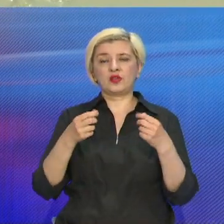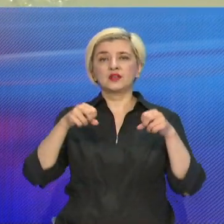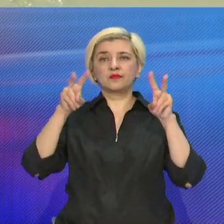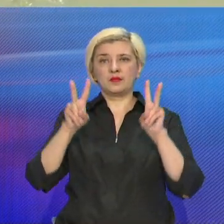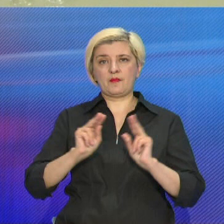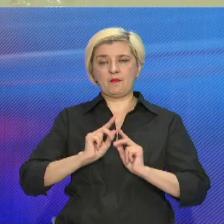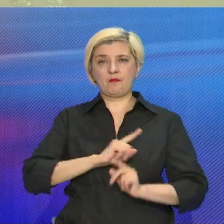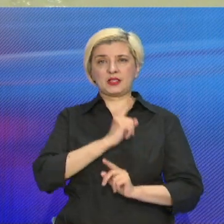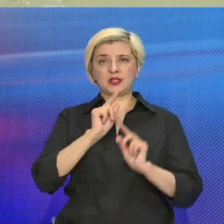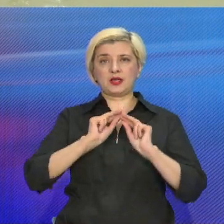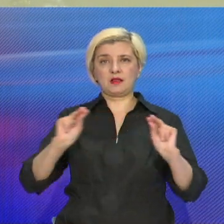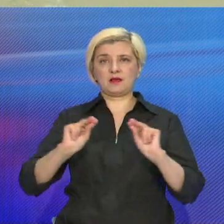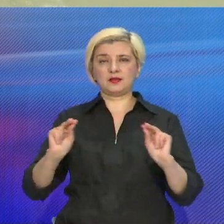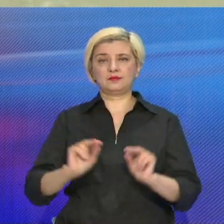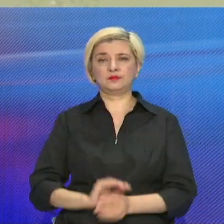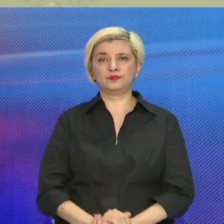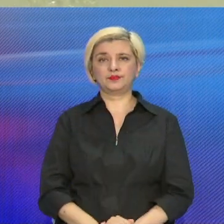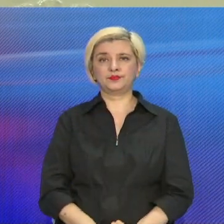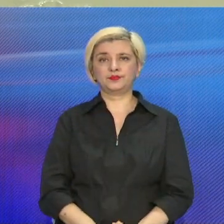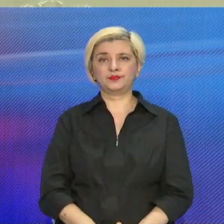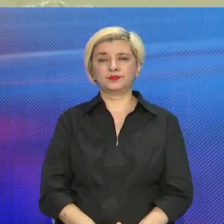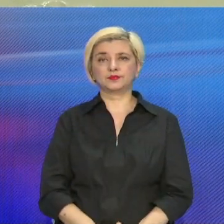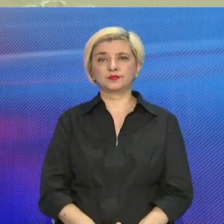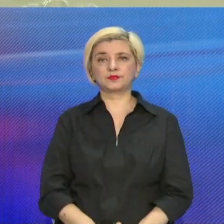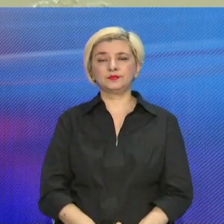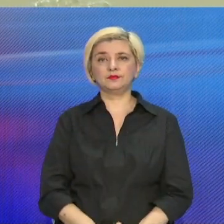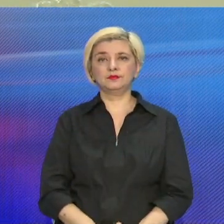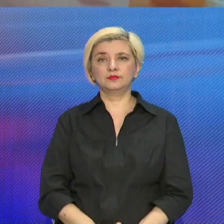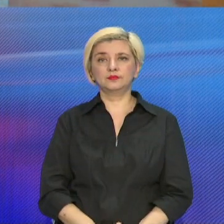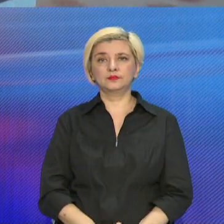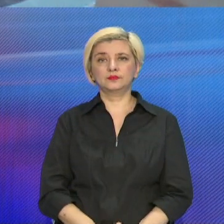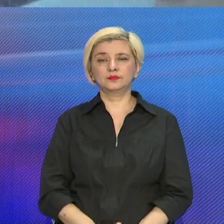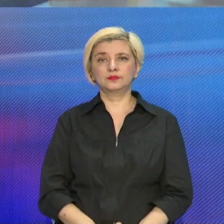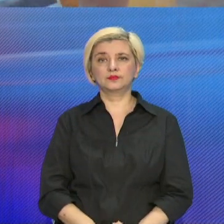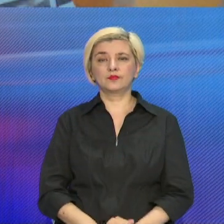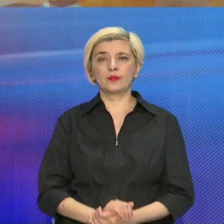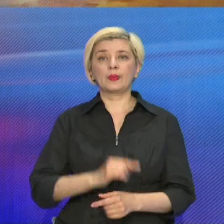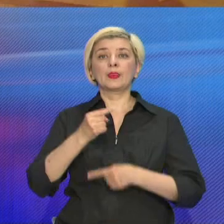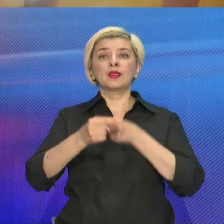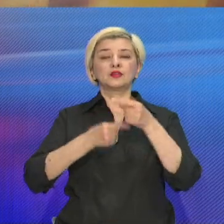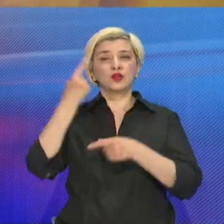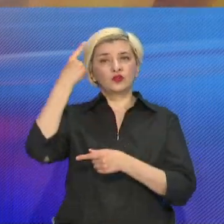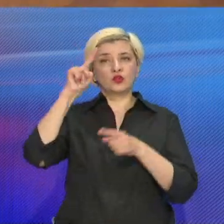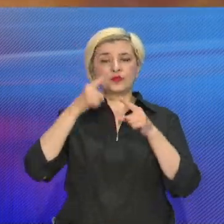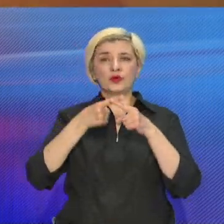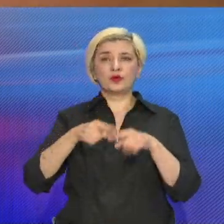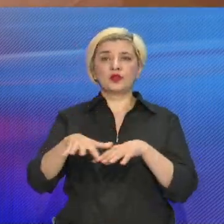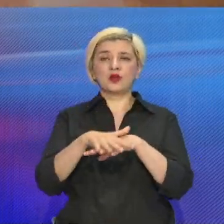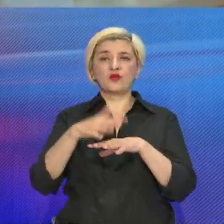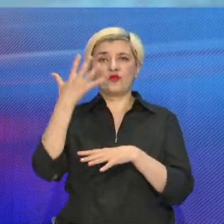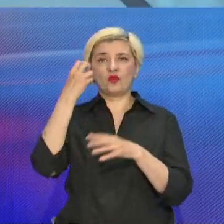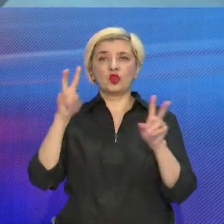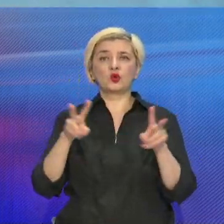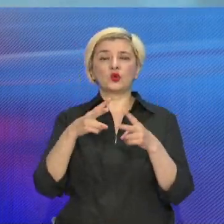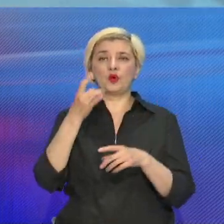мастер-классы. Черговый творчий проект однородного фотоклуба